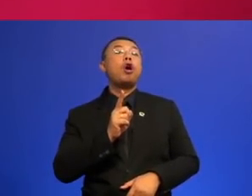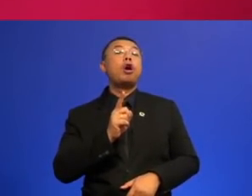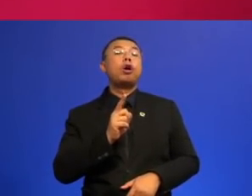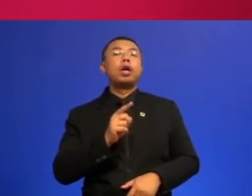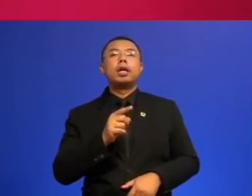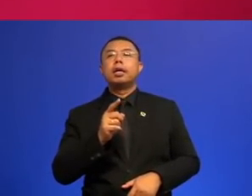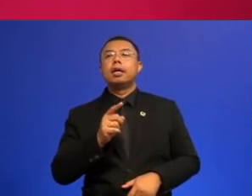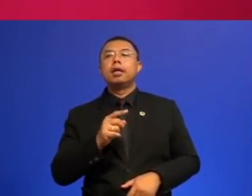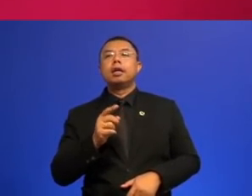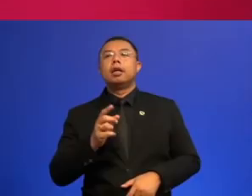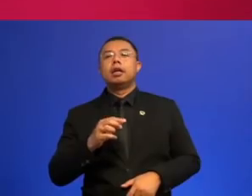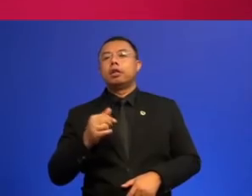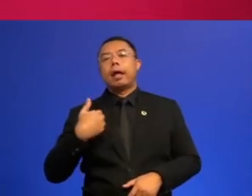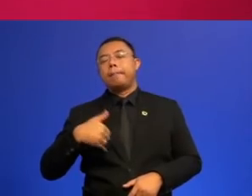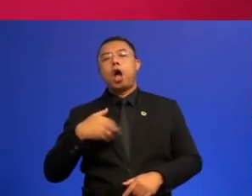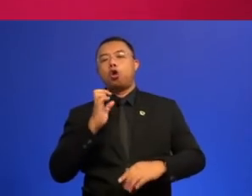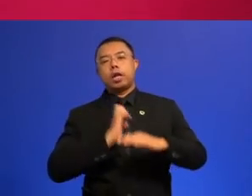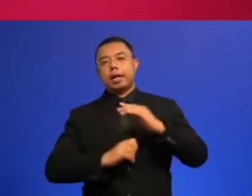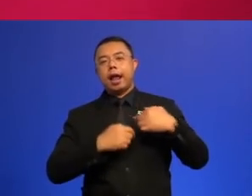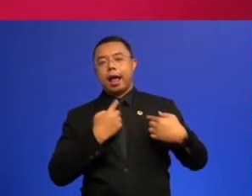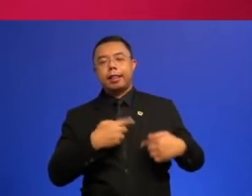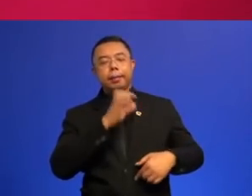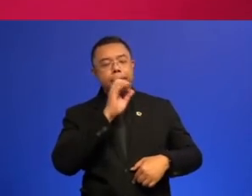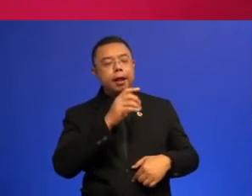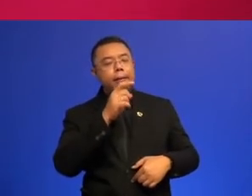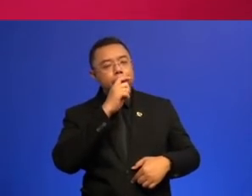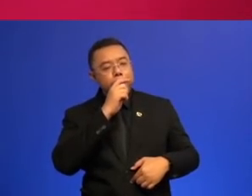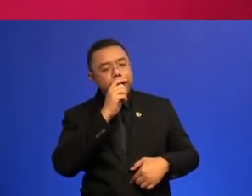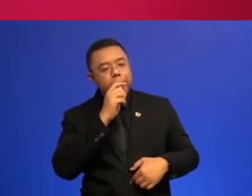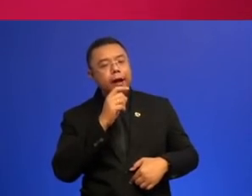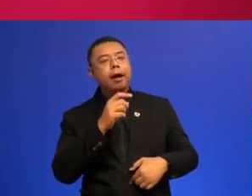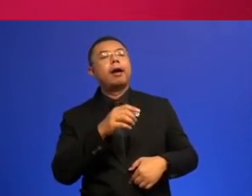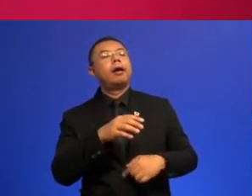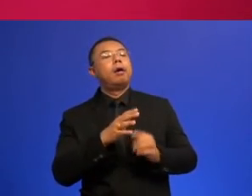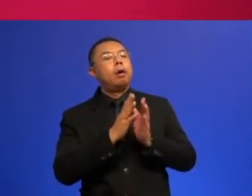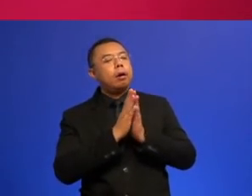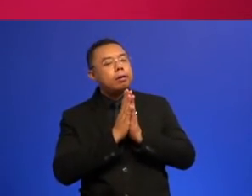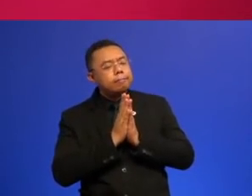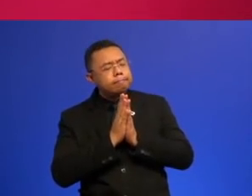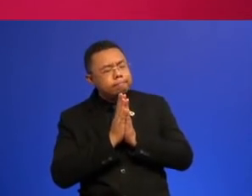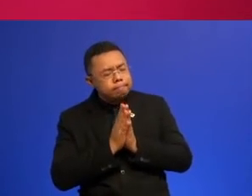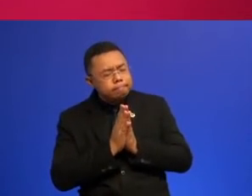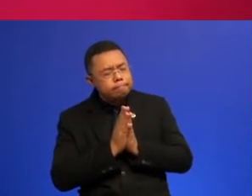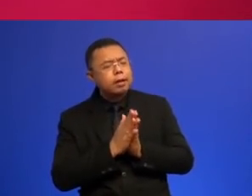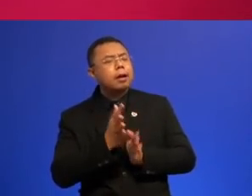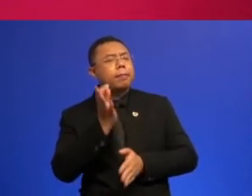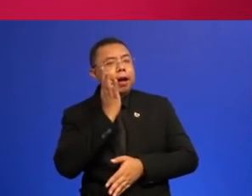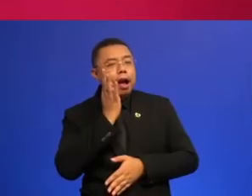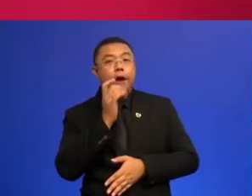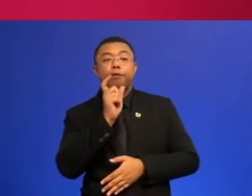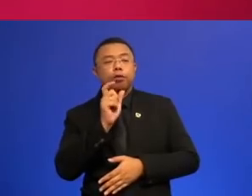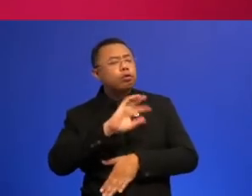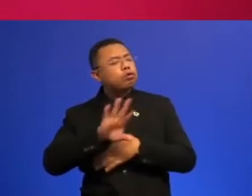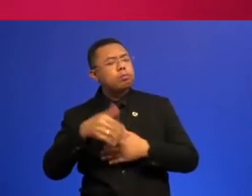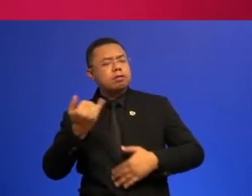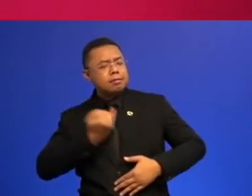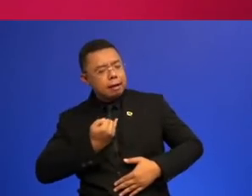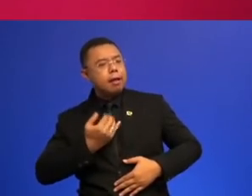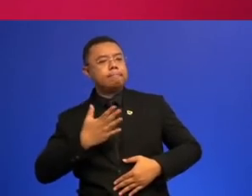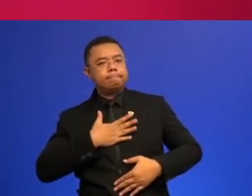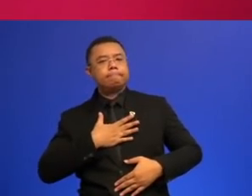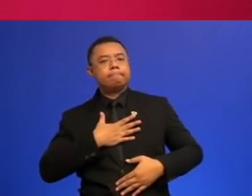Itu ketidaksediaan rendah hati. Katakan begini, Papa, Mama, Papa, maaf atas